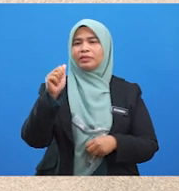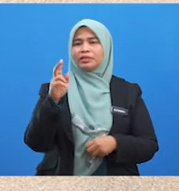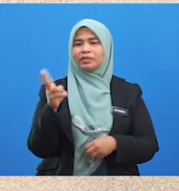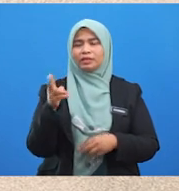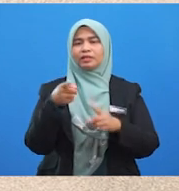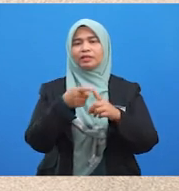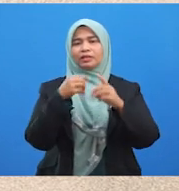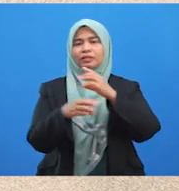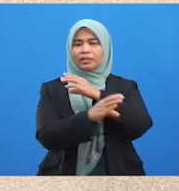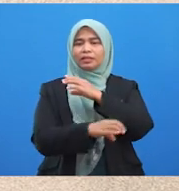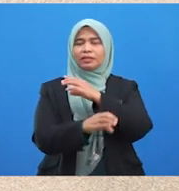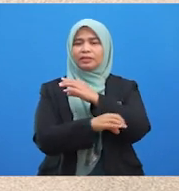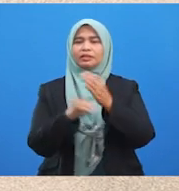berkenaan.